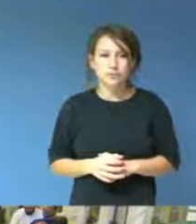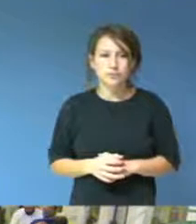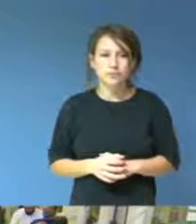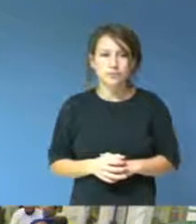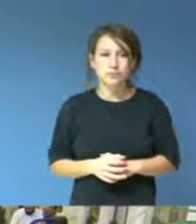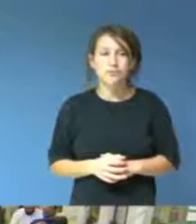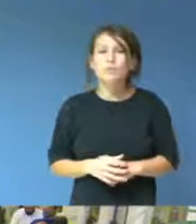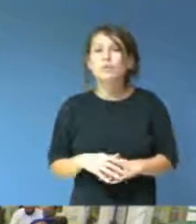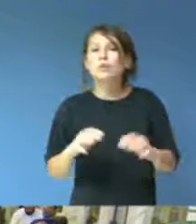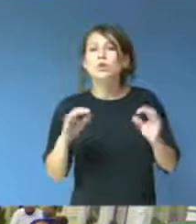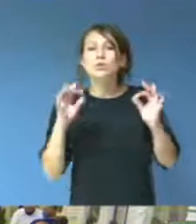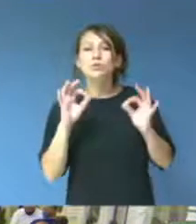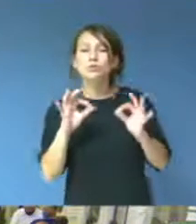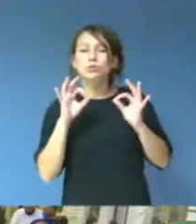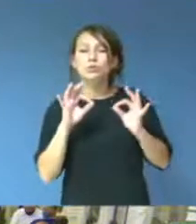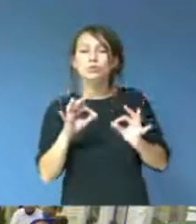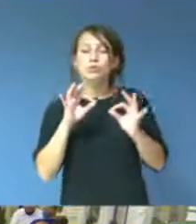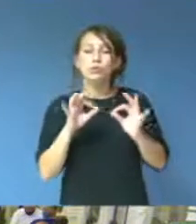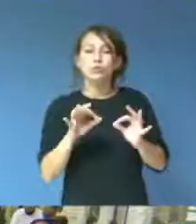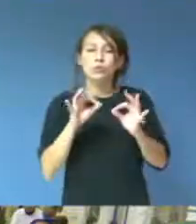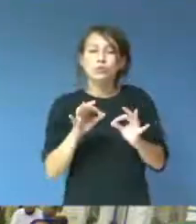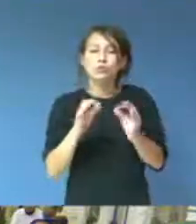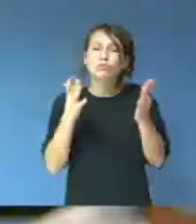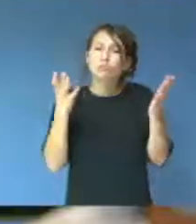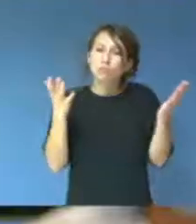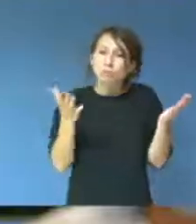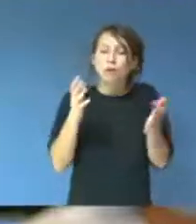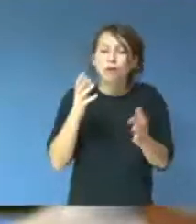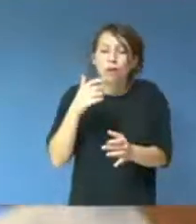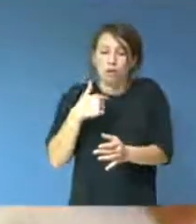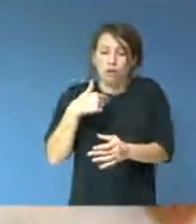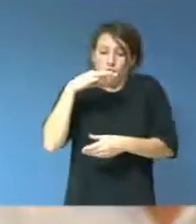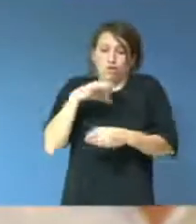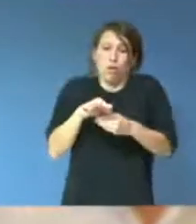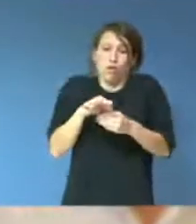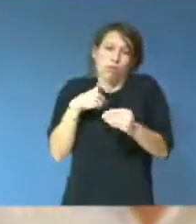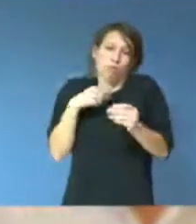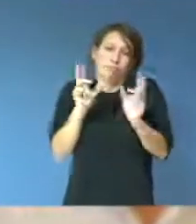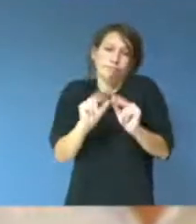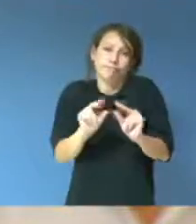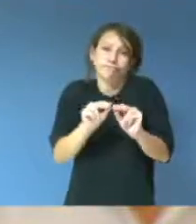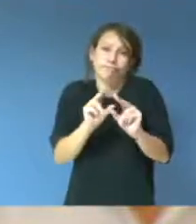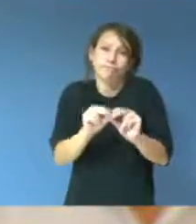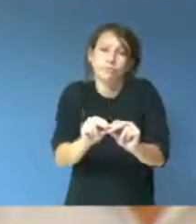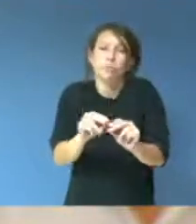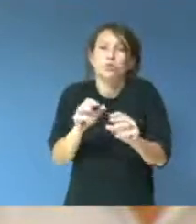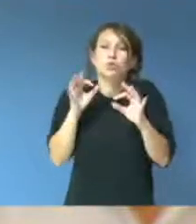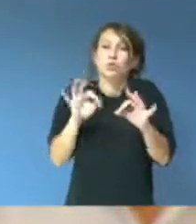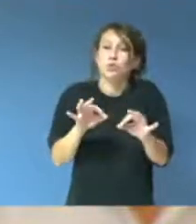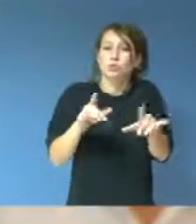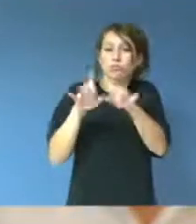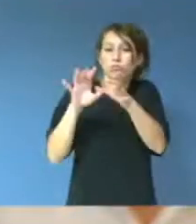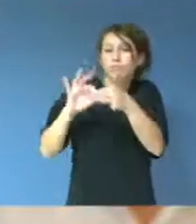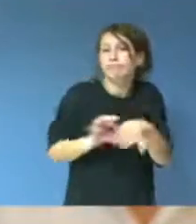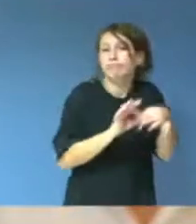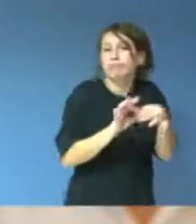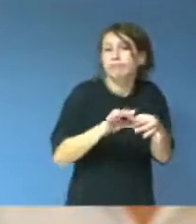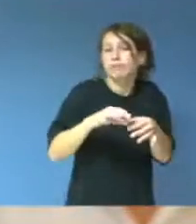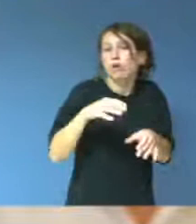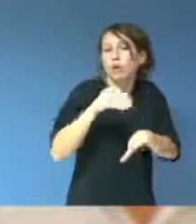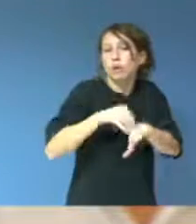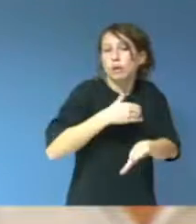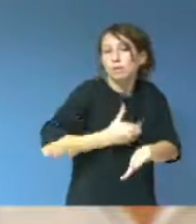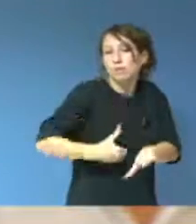Oui, Madame la Présidente, mes chers collègues, une explication de vote, conformément au vote qui a été le mien en conseil municipal de